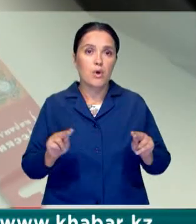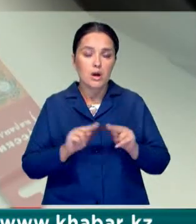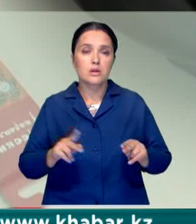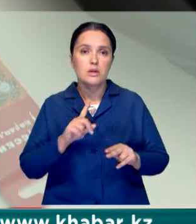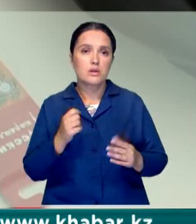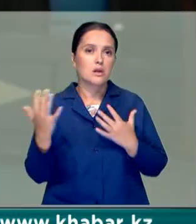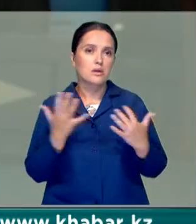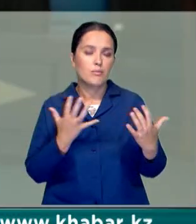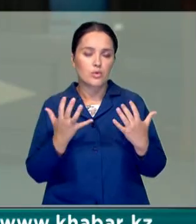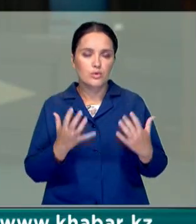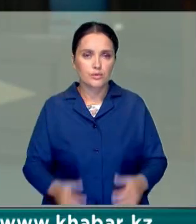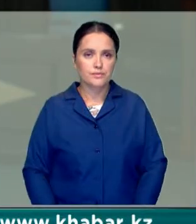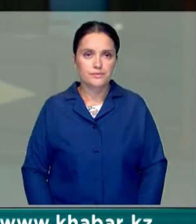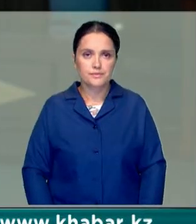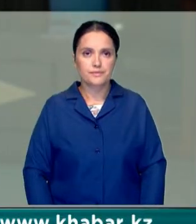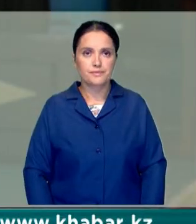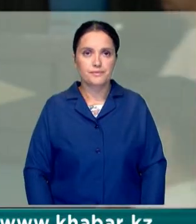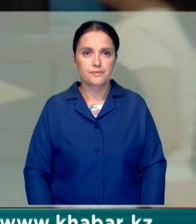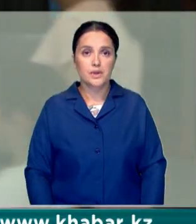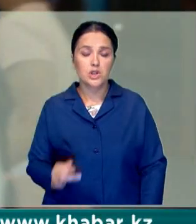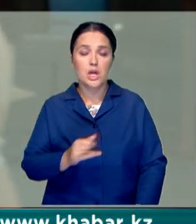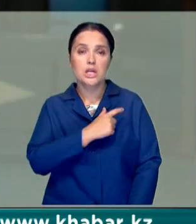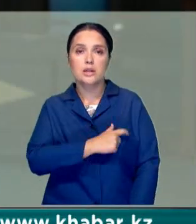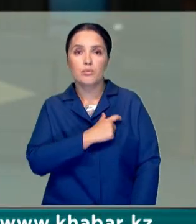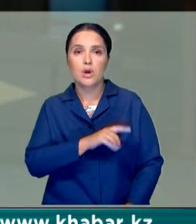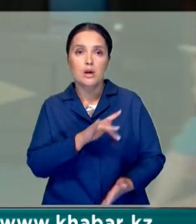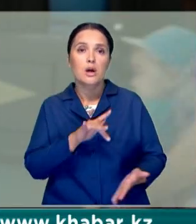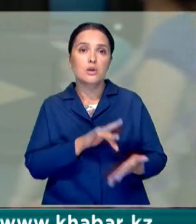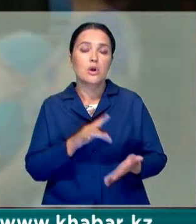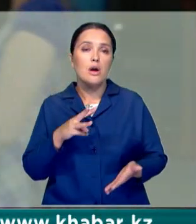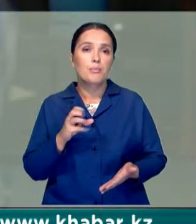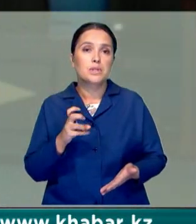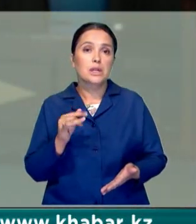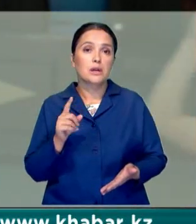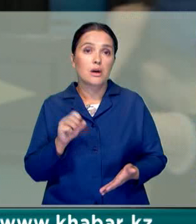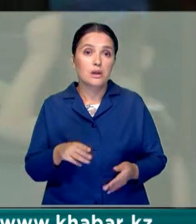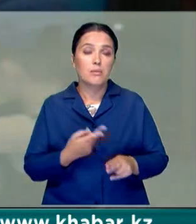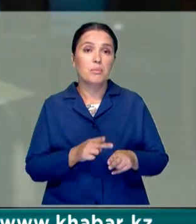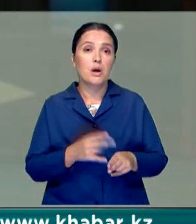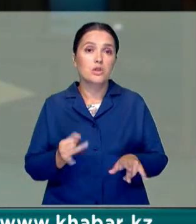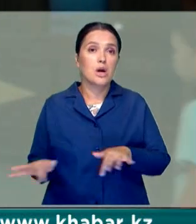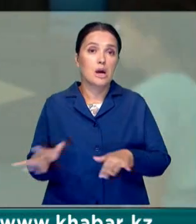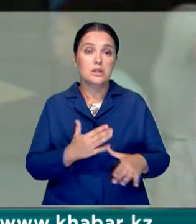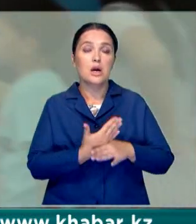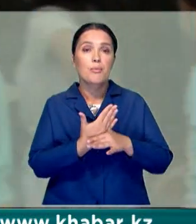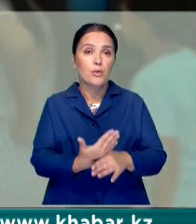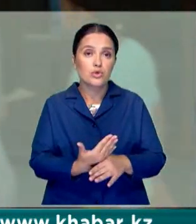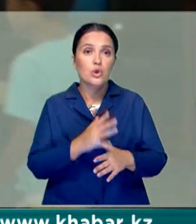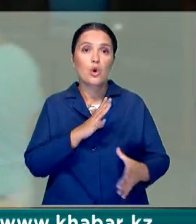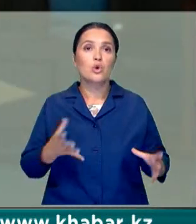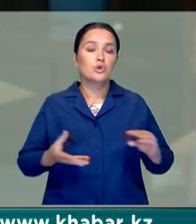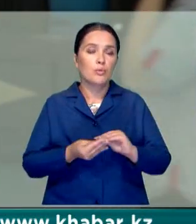проявленную заботу. Депутатами городского маслихата в рамках этой акции была оказана помощь на сумму